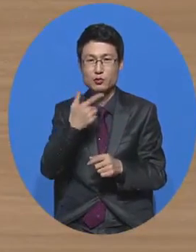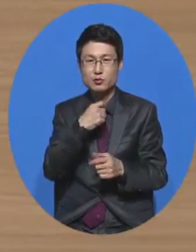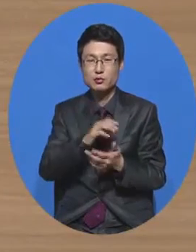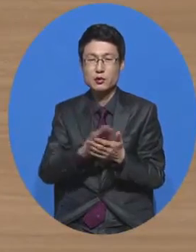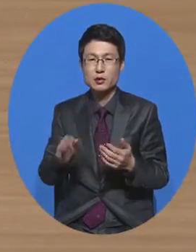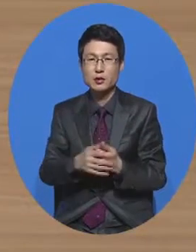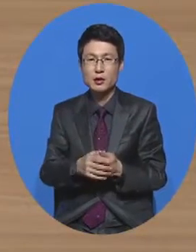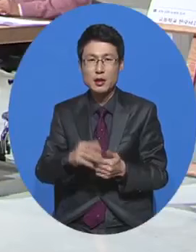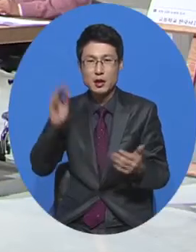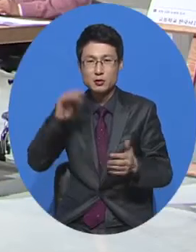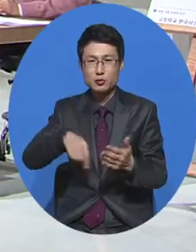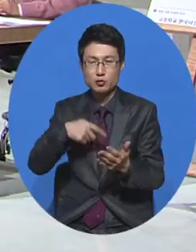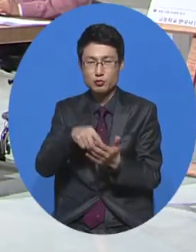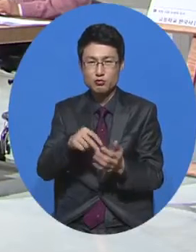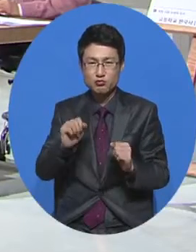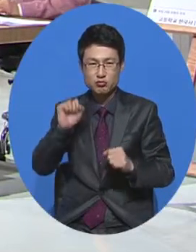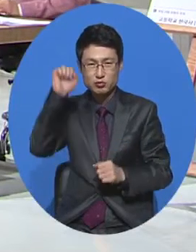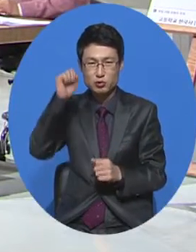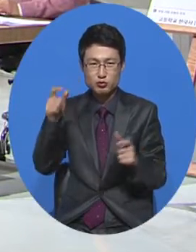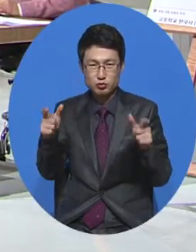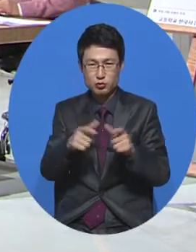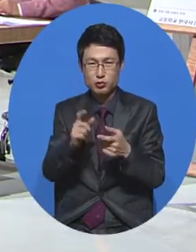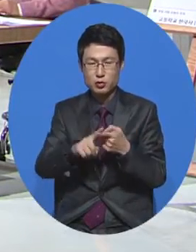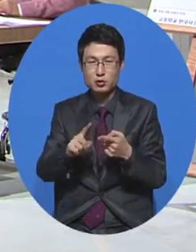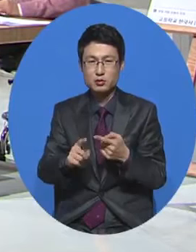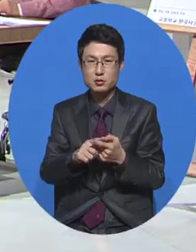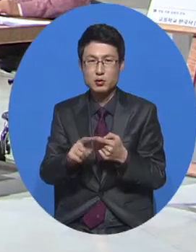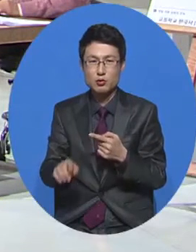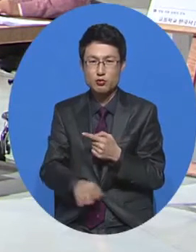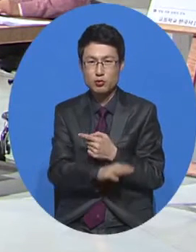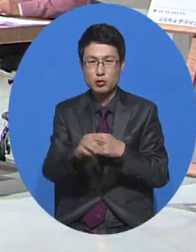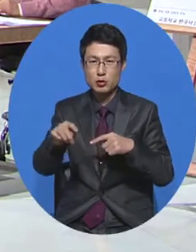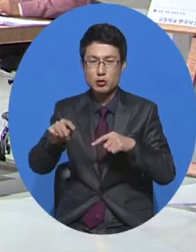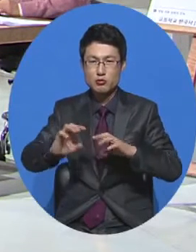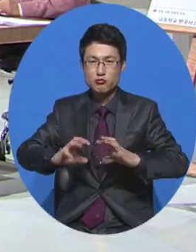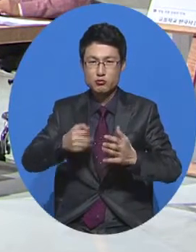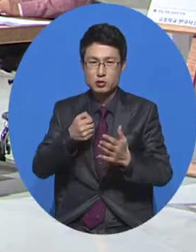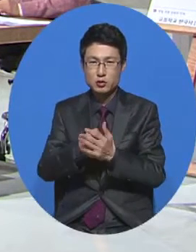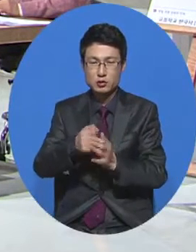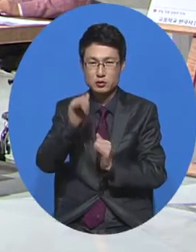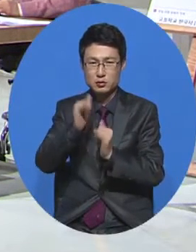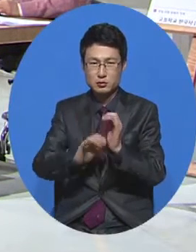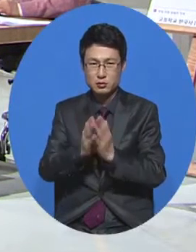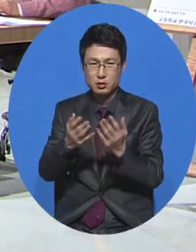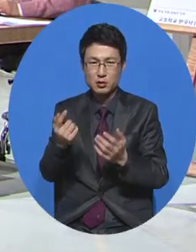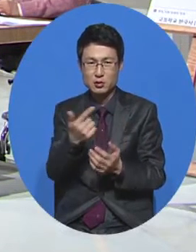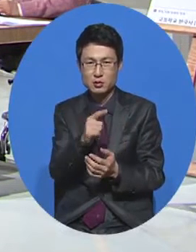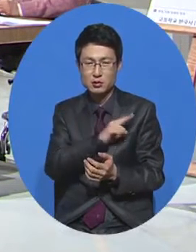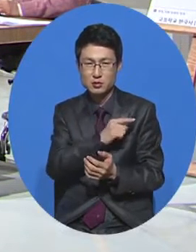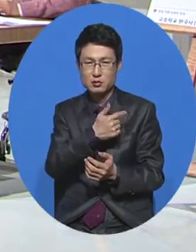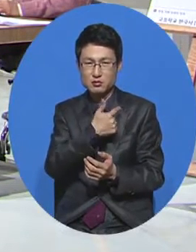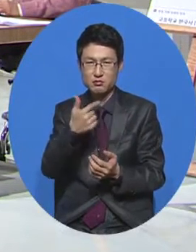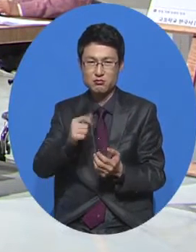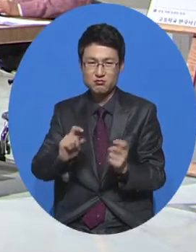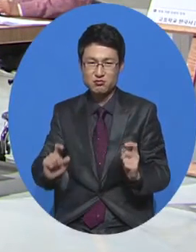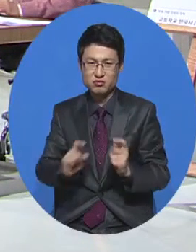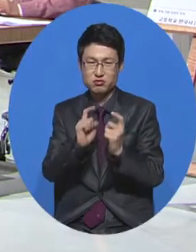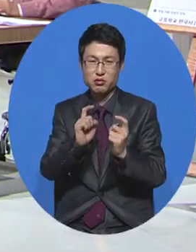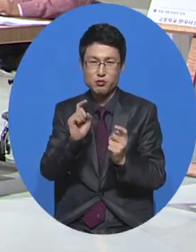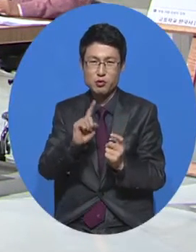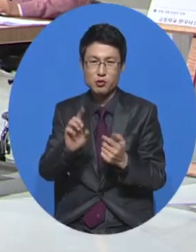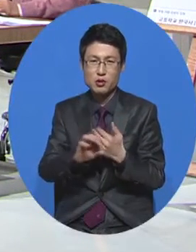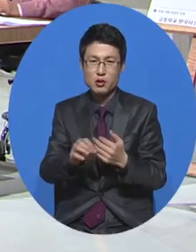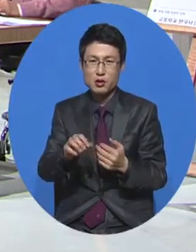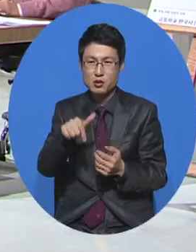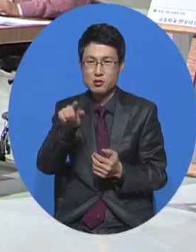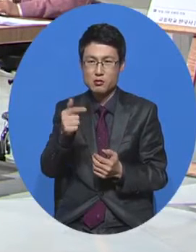그 학생 독립운동의 축소가 지금 이번 국정 역사교과서 의 가장 큰 놀란 점 중의 하나였던 건국절